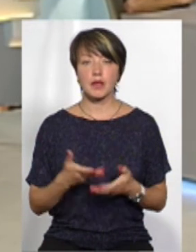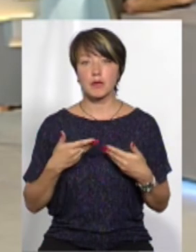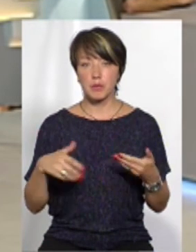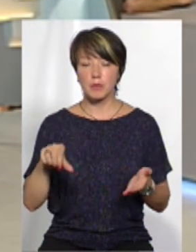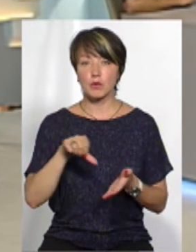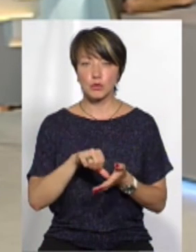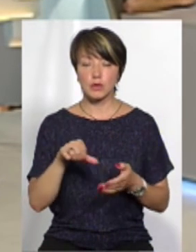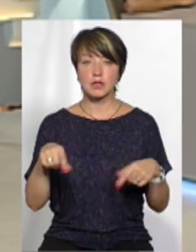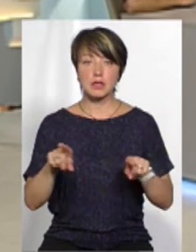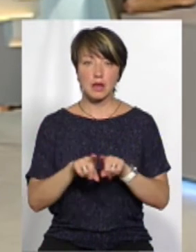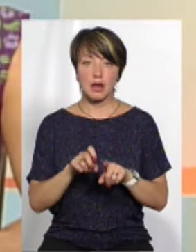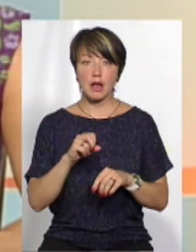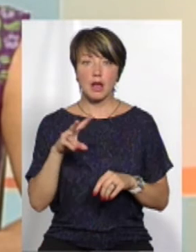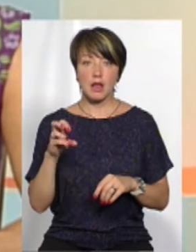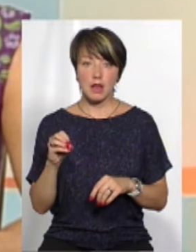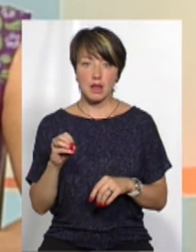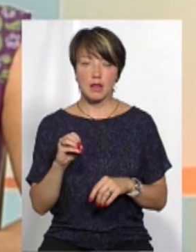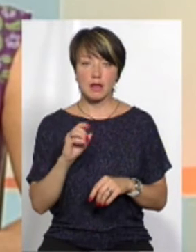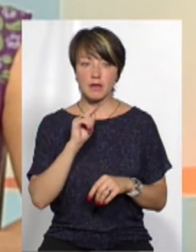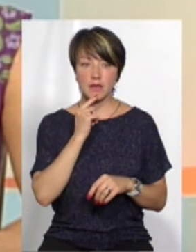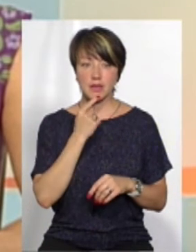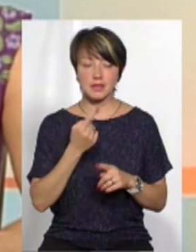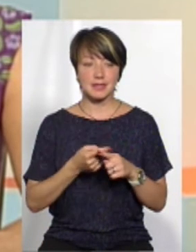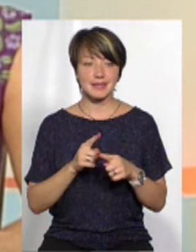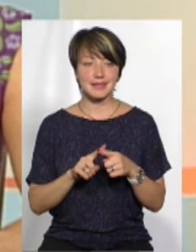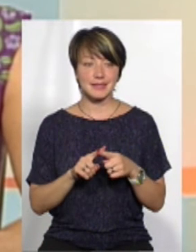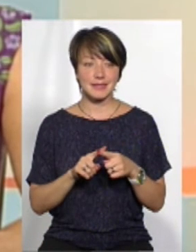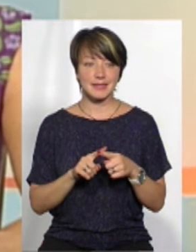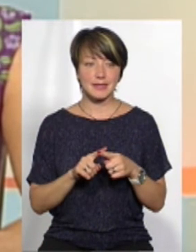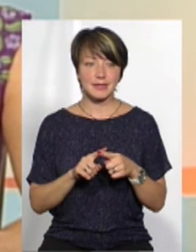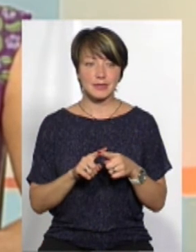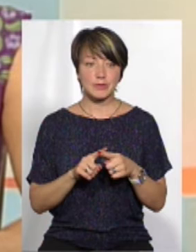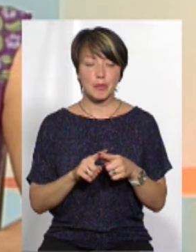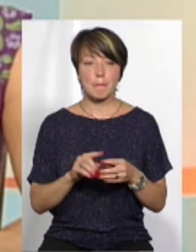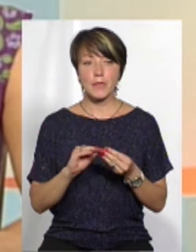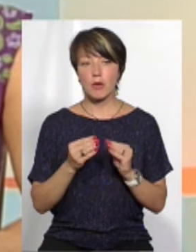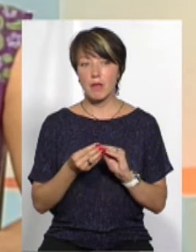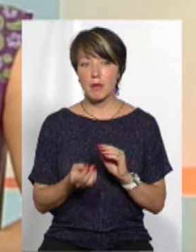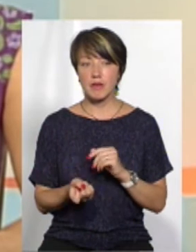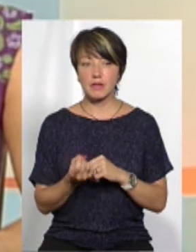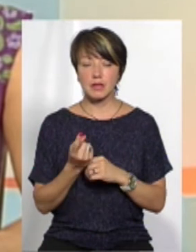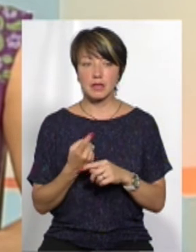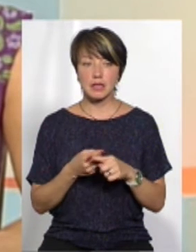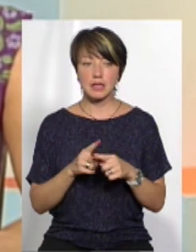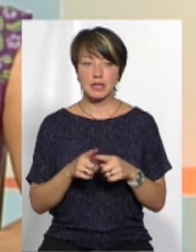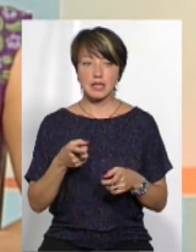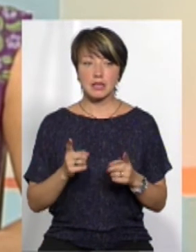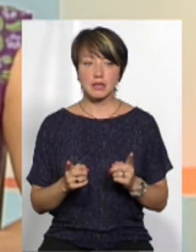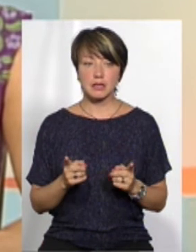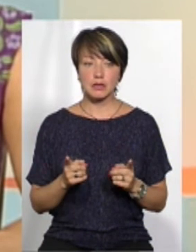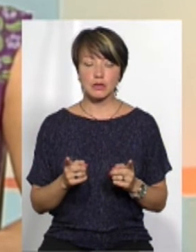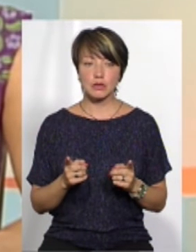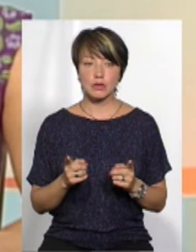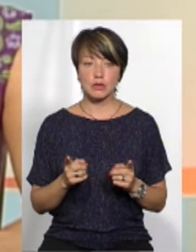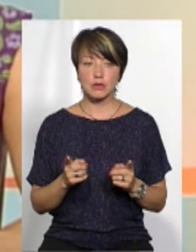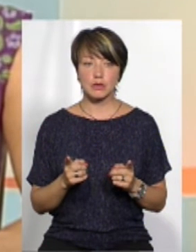приймаємо участь, але тут важче перемогти. Важче, а проблема виникала саме через... Ні, це не проблема, це дійсно, тут треба